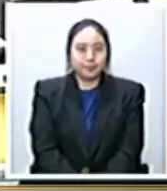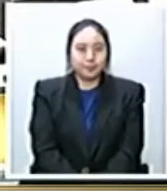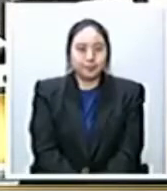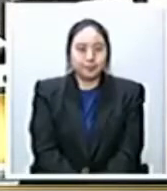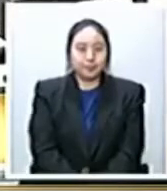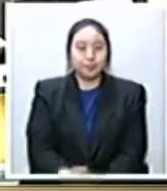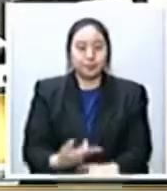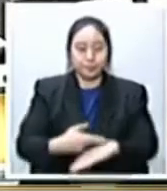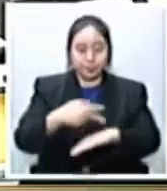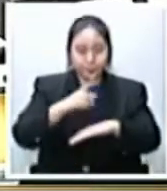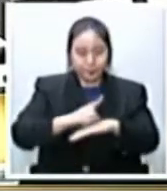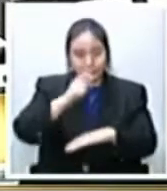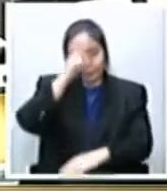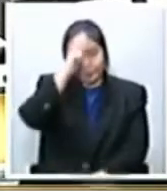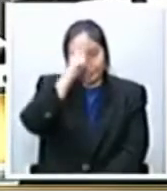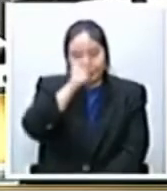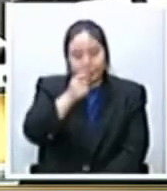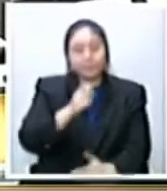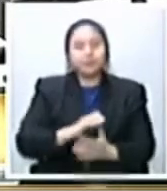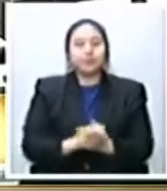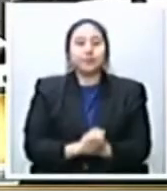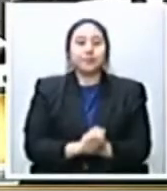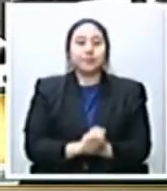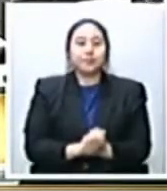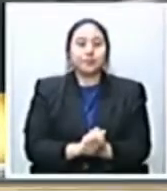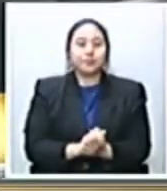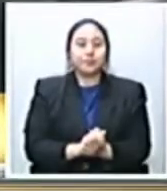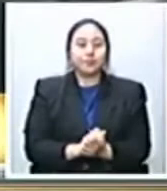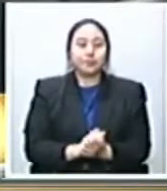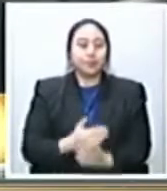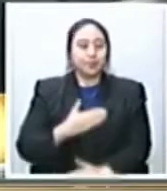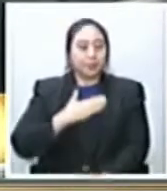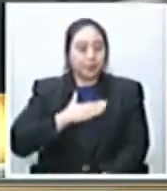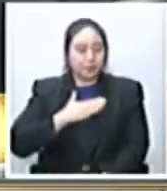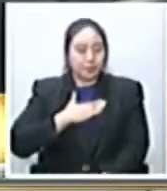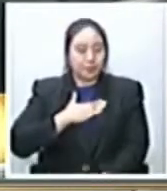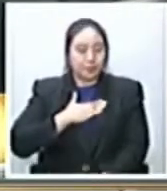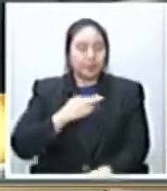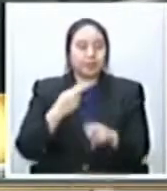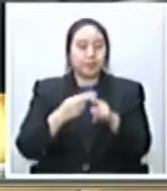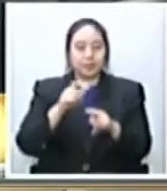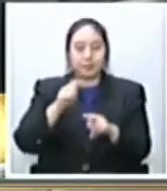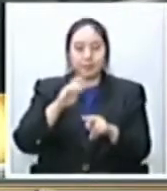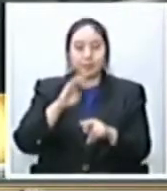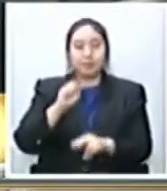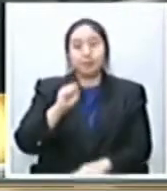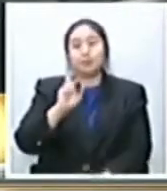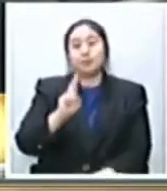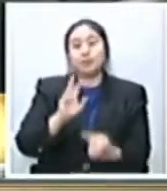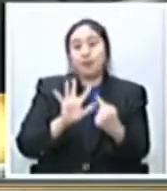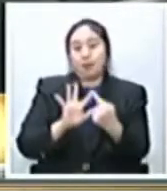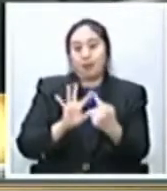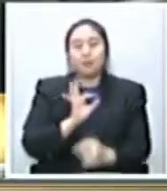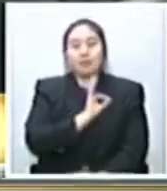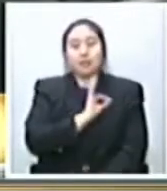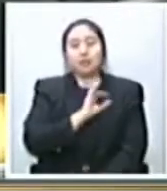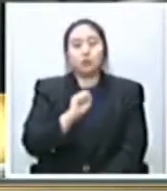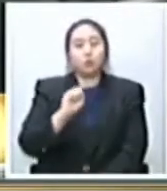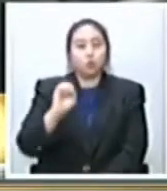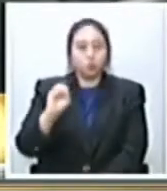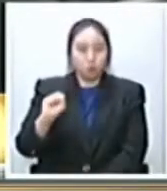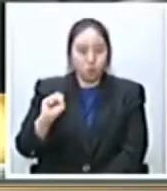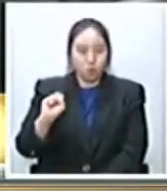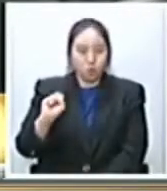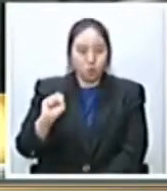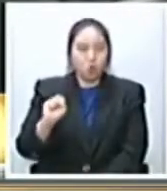กับเรียนท่านประธานสภาผู้แทนราษฎรที่เคารพกับผมนายอิสระเสรีวัฒนาวุฒิสมาชิกสภาผู้แทนราษฎรบั